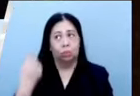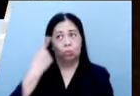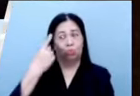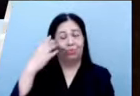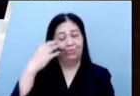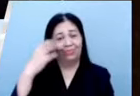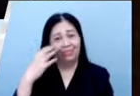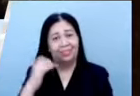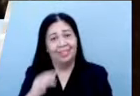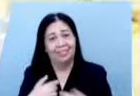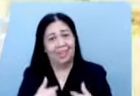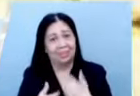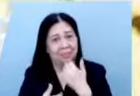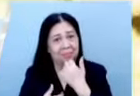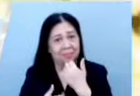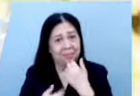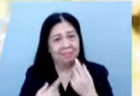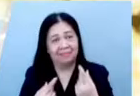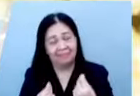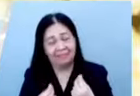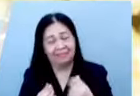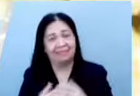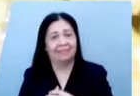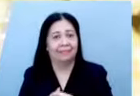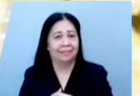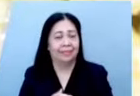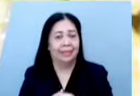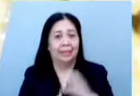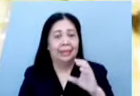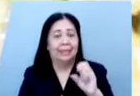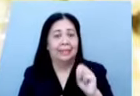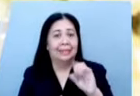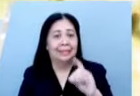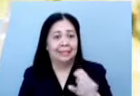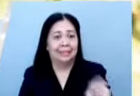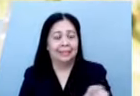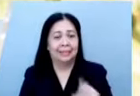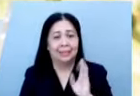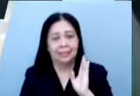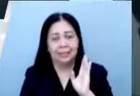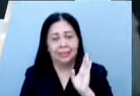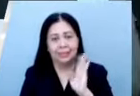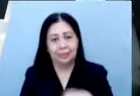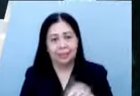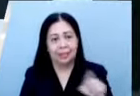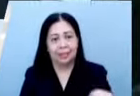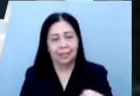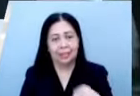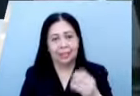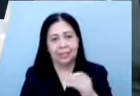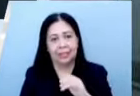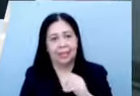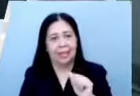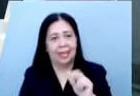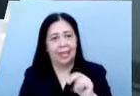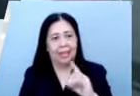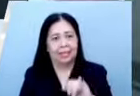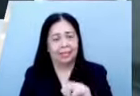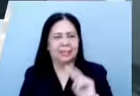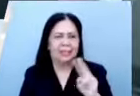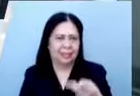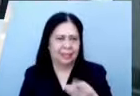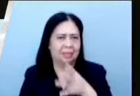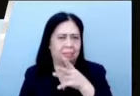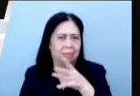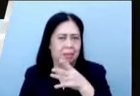meron akong hindi magandang performance. Si Sid Lucero na kapatid ng anak ni Jacqueline na si Andy Eigenman, ikalawang inaraw ang turing sa